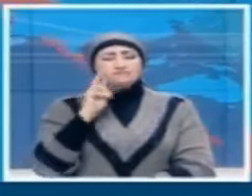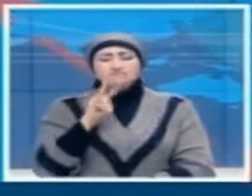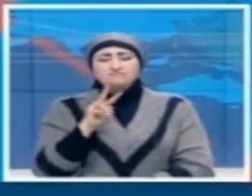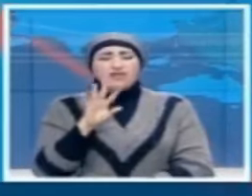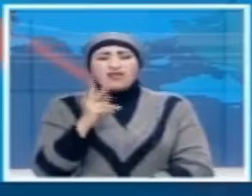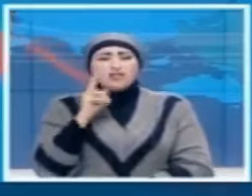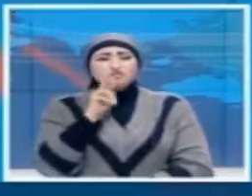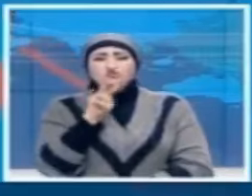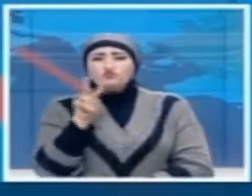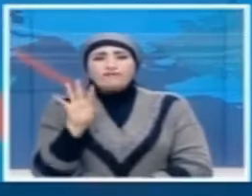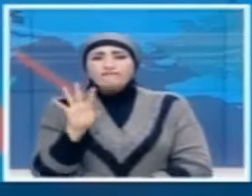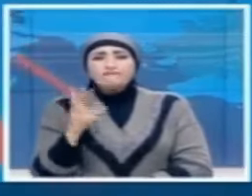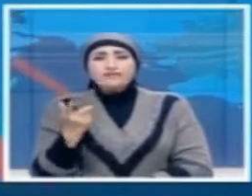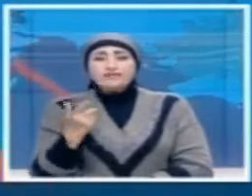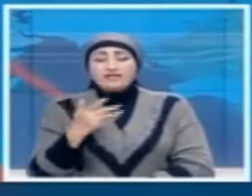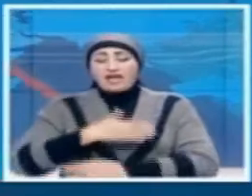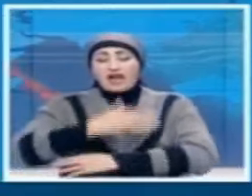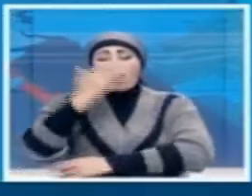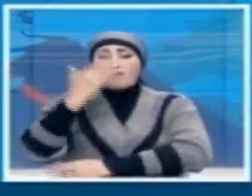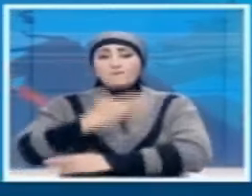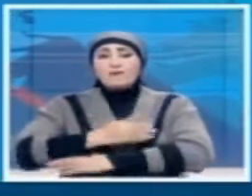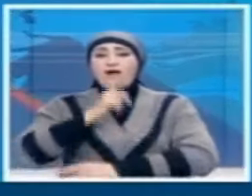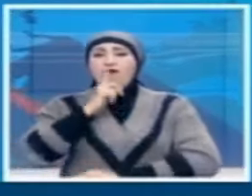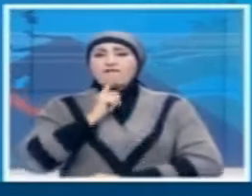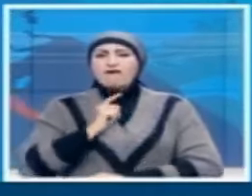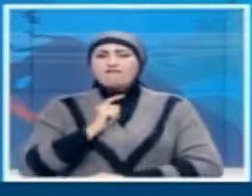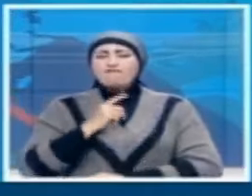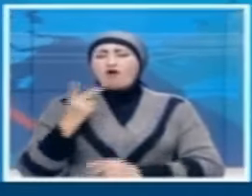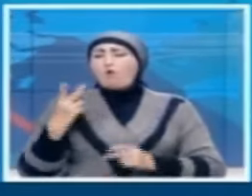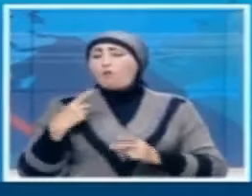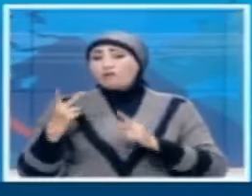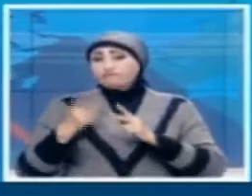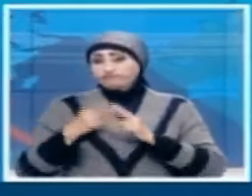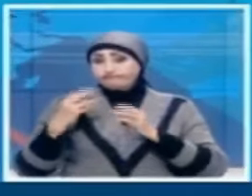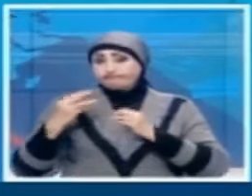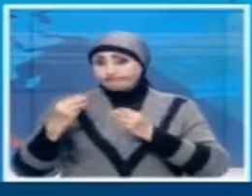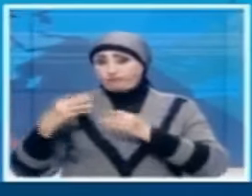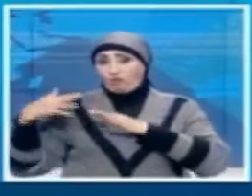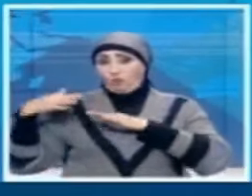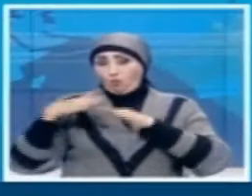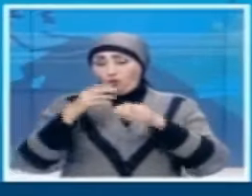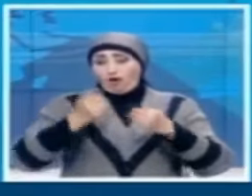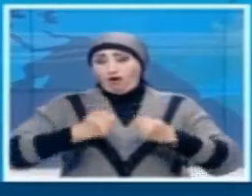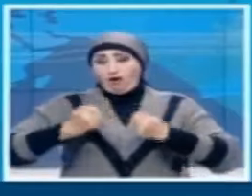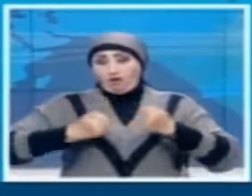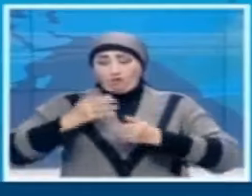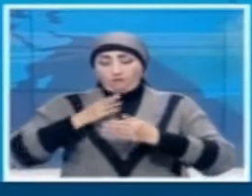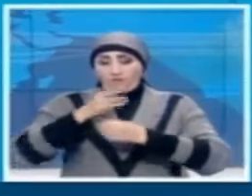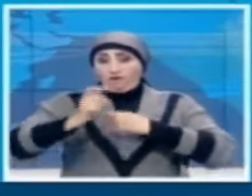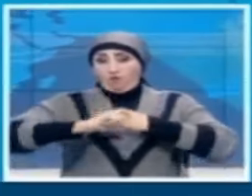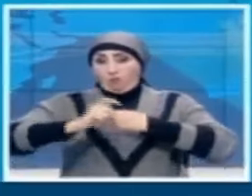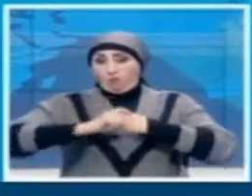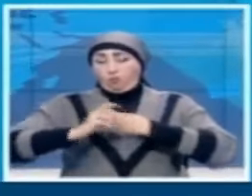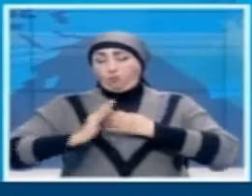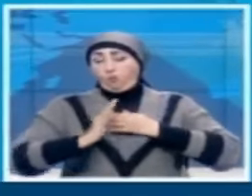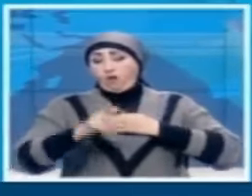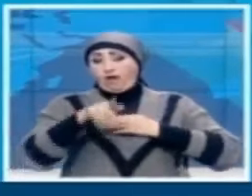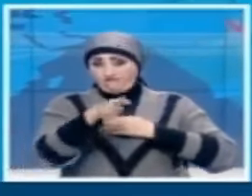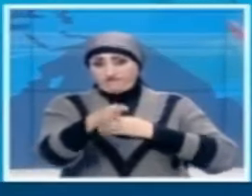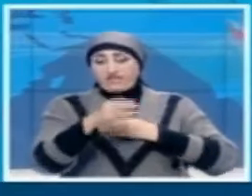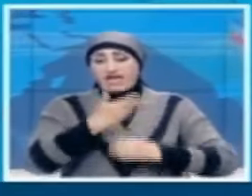المشهد لديك على معبر رفح وحجم المساعدات التي تتأهب للدخول إلى الأشقاء الفلسطينيين في قطاع